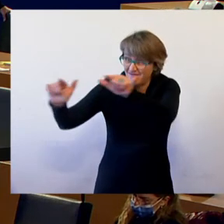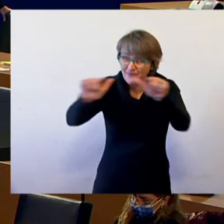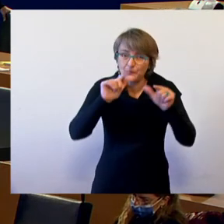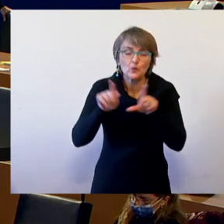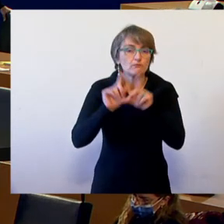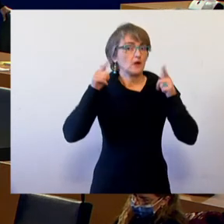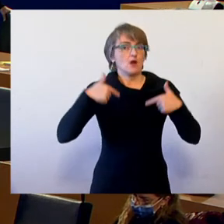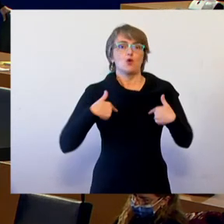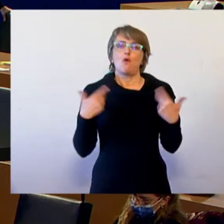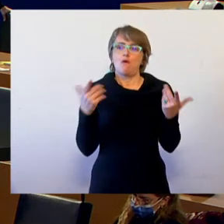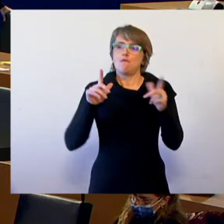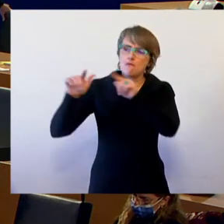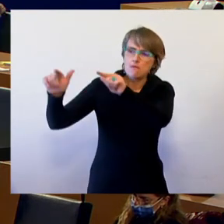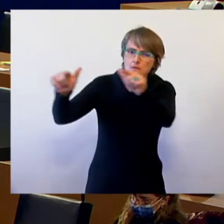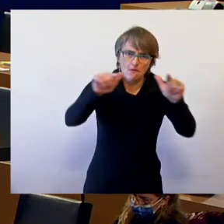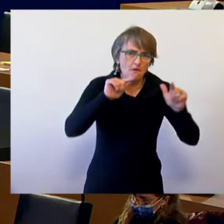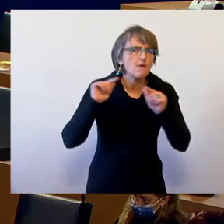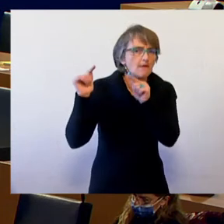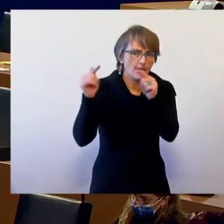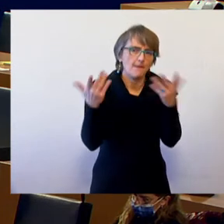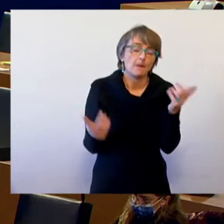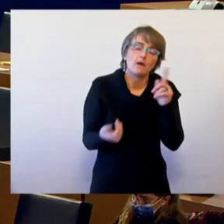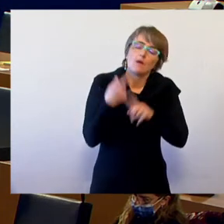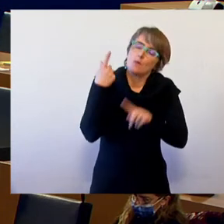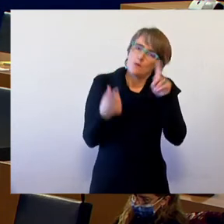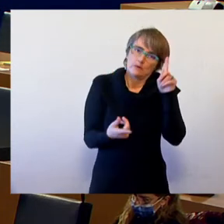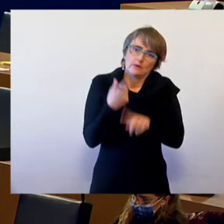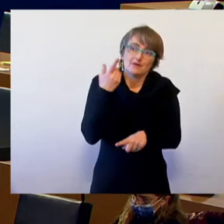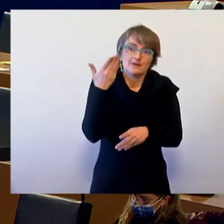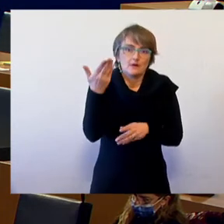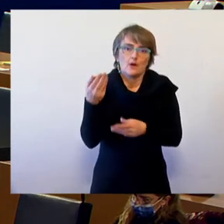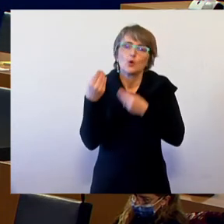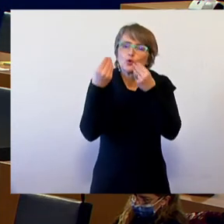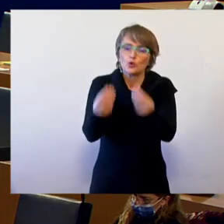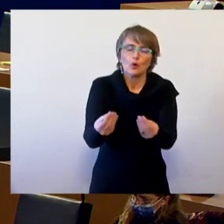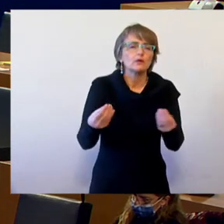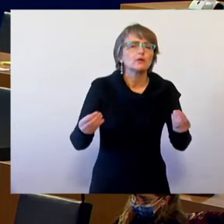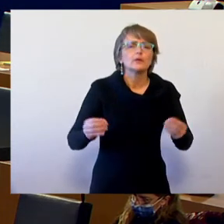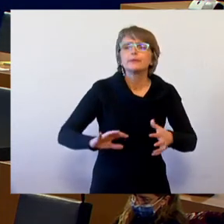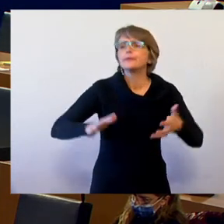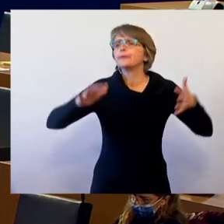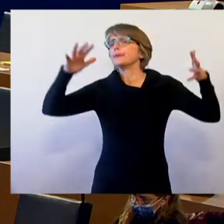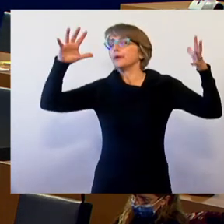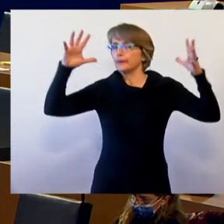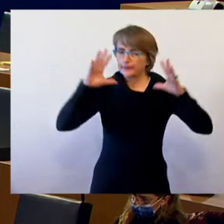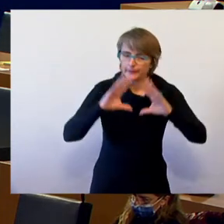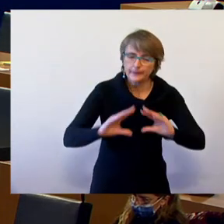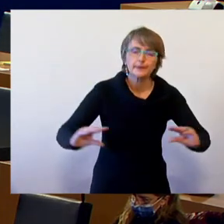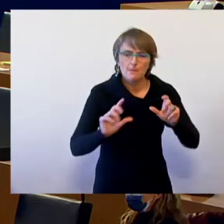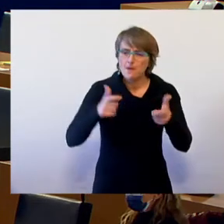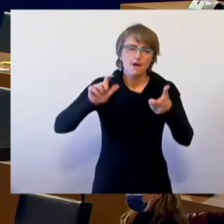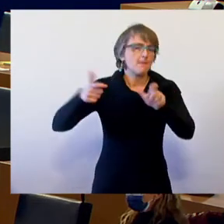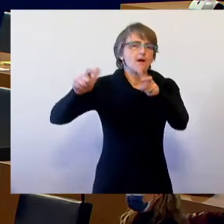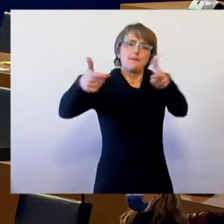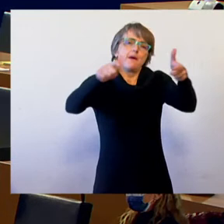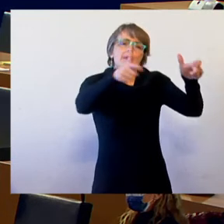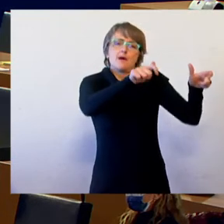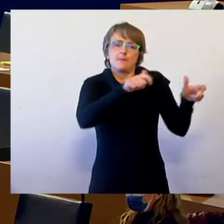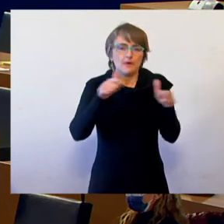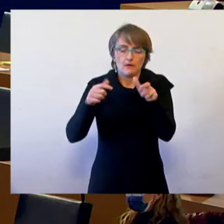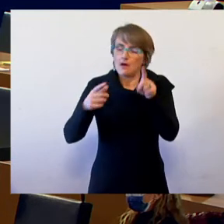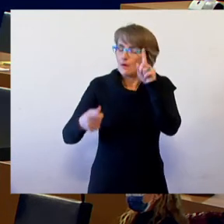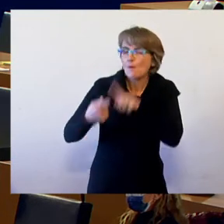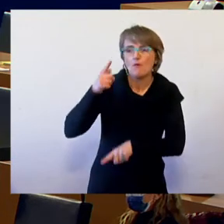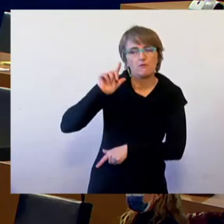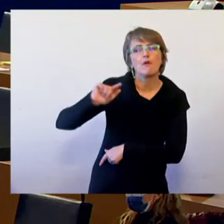les écoles. Et c'est évidemment très important parce que cela participera d'un apaisement global de tensions que nous y être présents, parce que